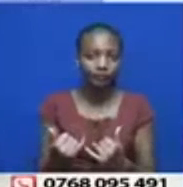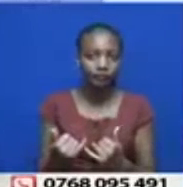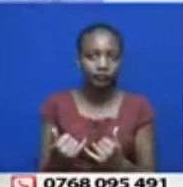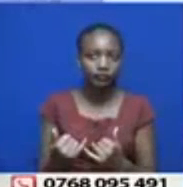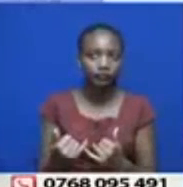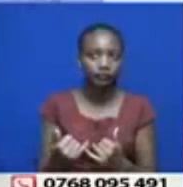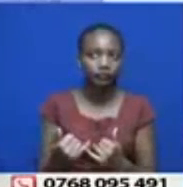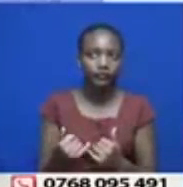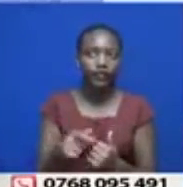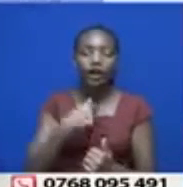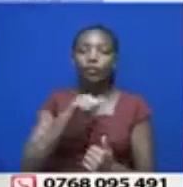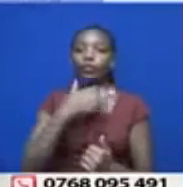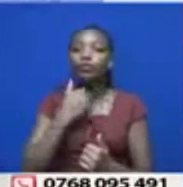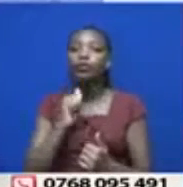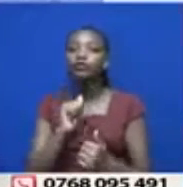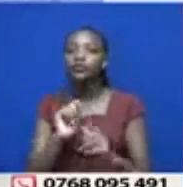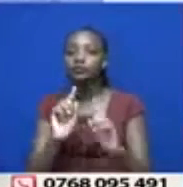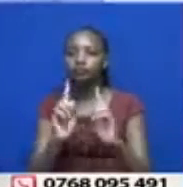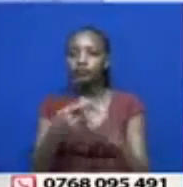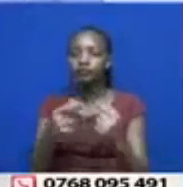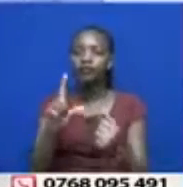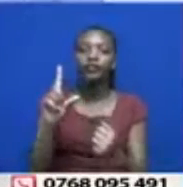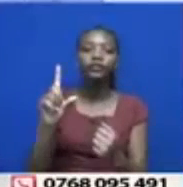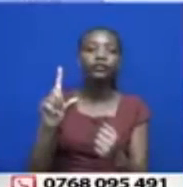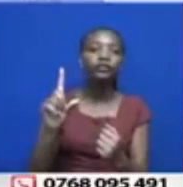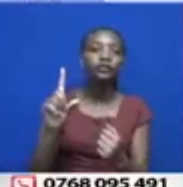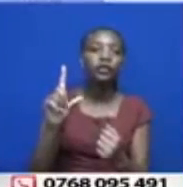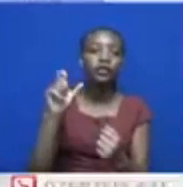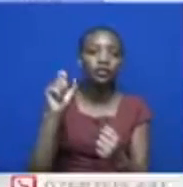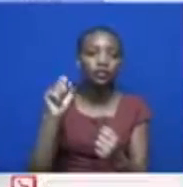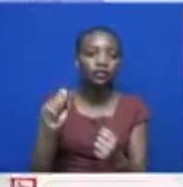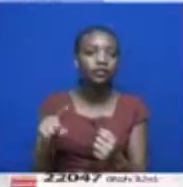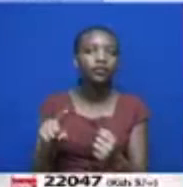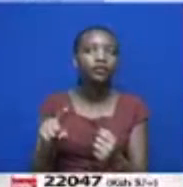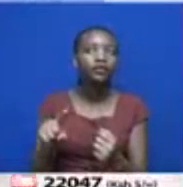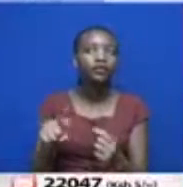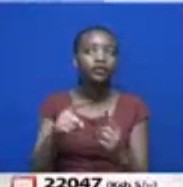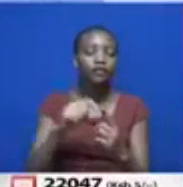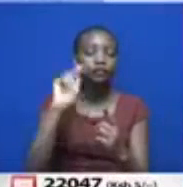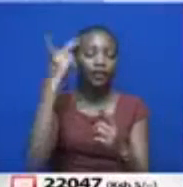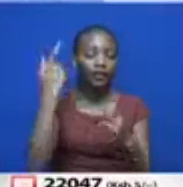tuchukue semi mbili tatu za Wakenya kuhusiana na